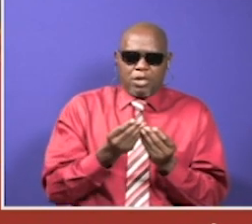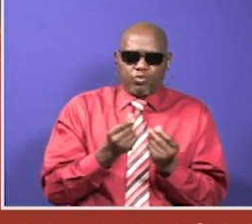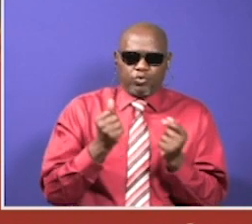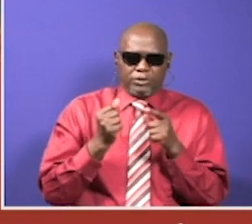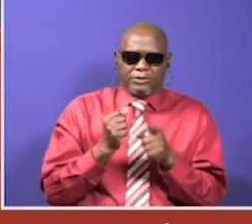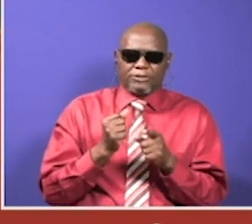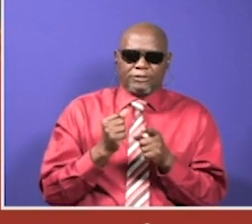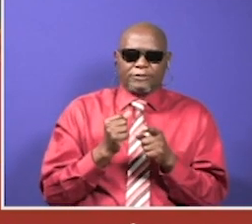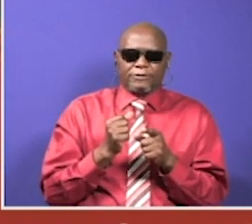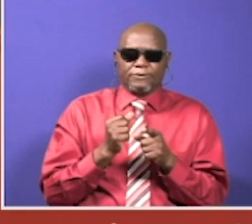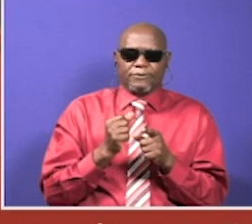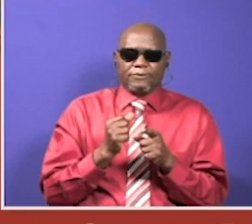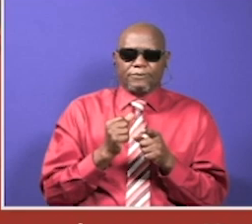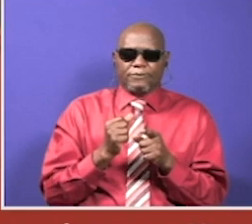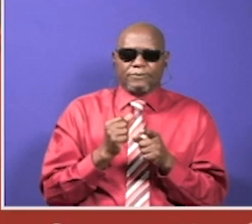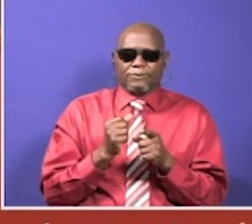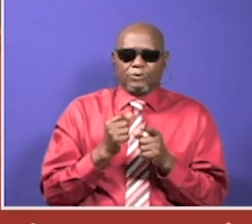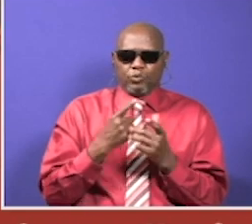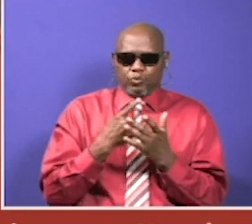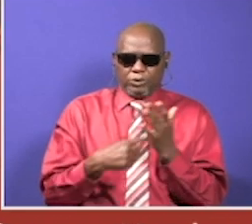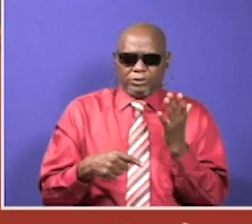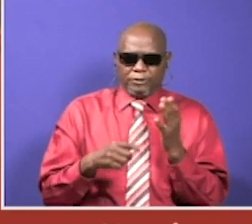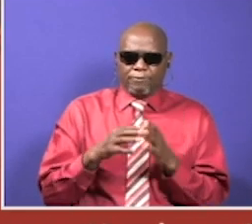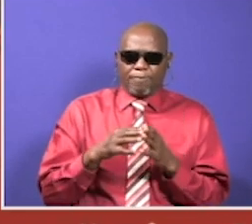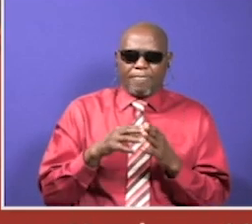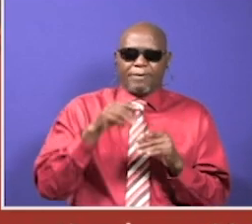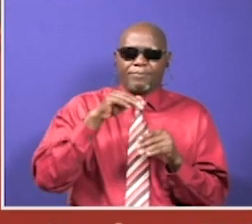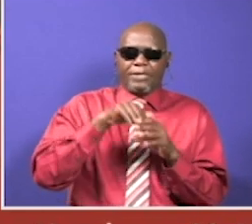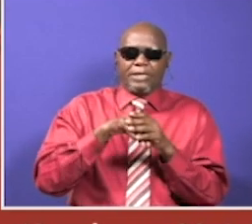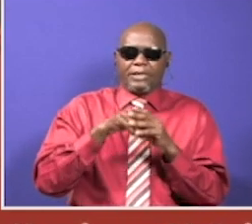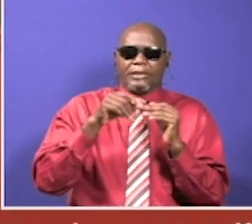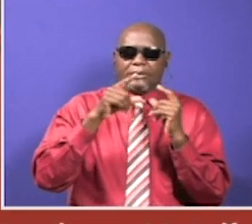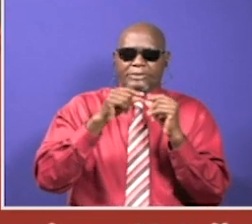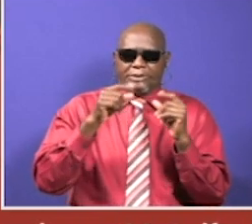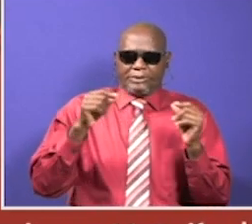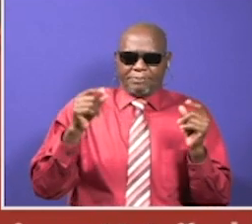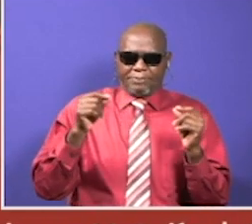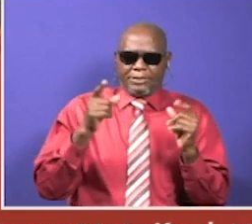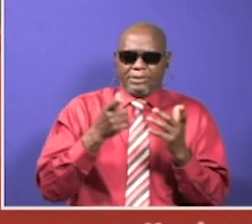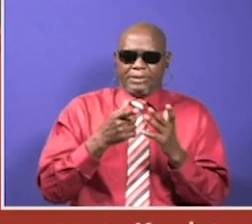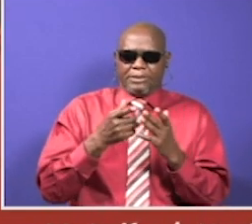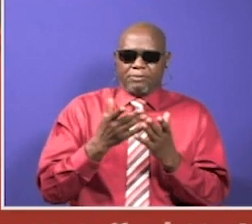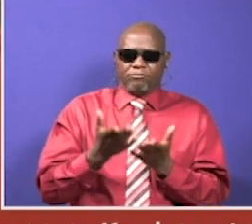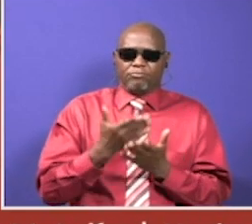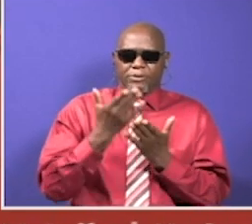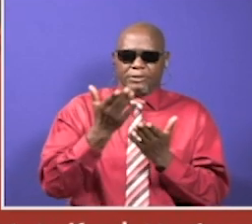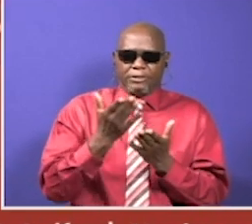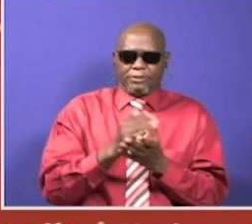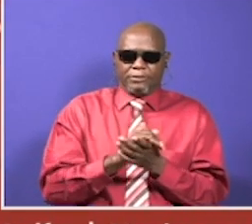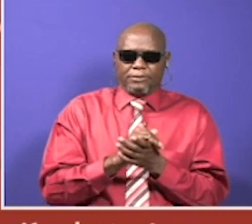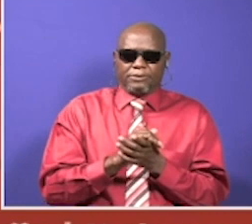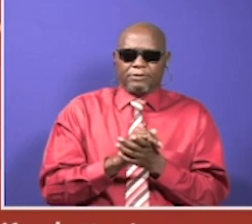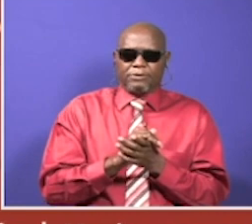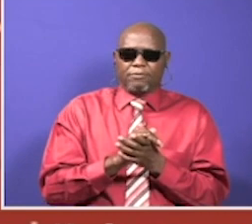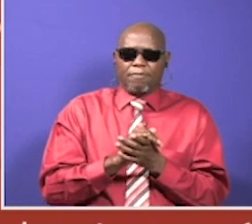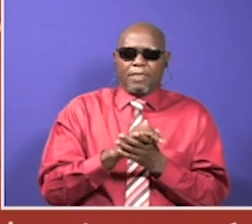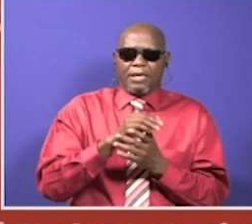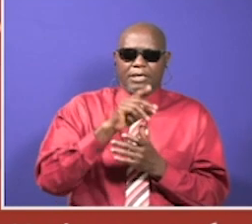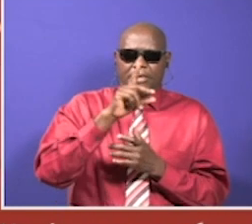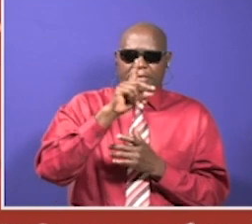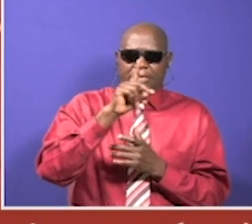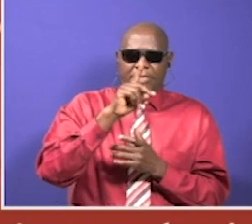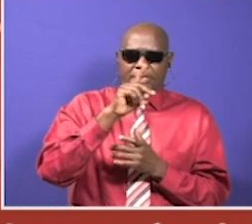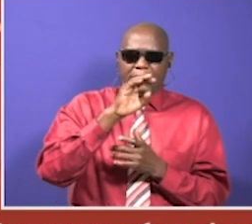issue is in the statement that was presented by. Akihojiwa, Dennis Mokaya alisema kuwa